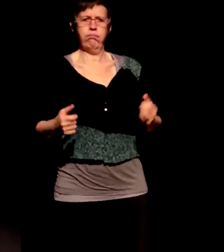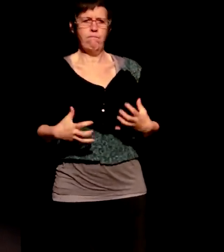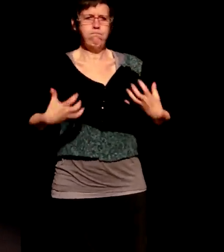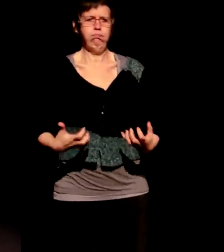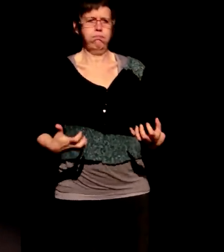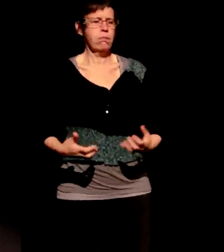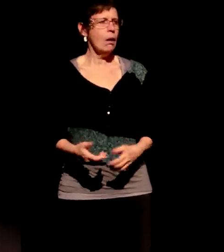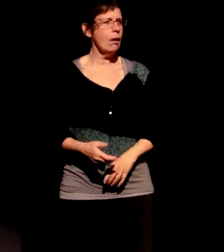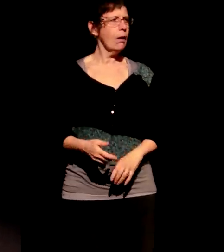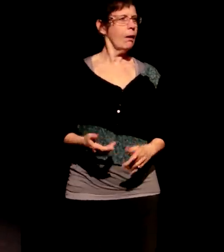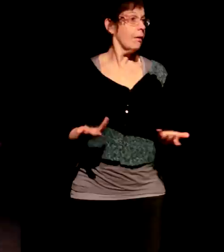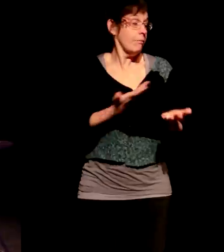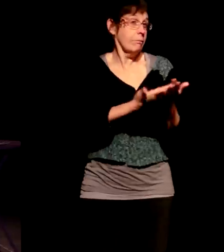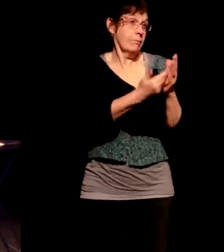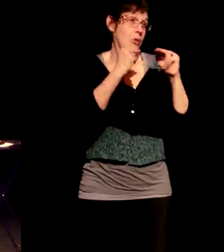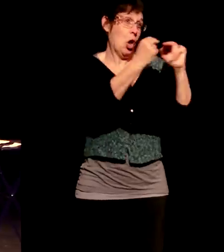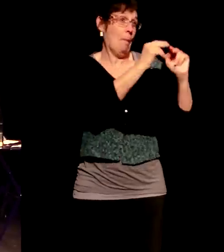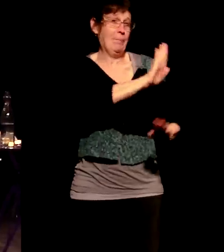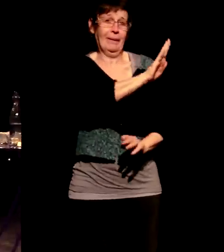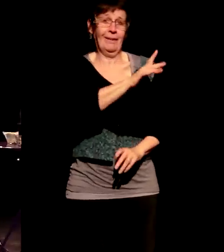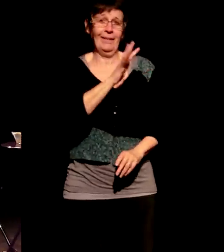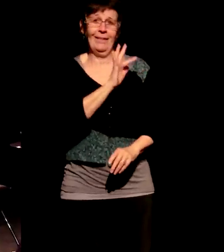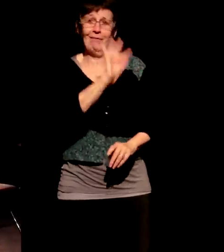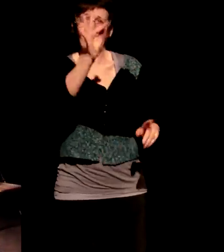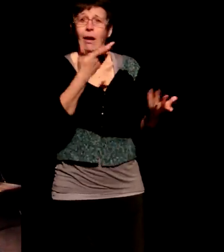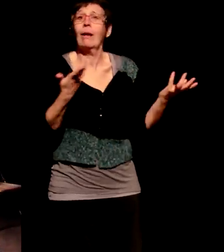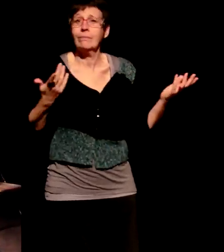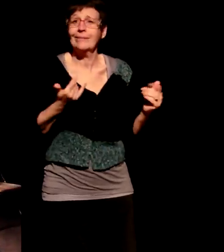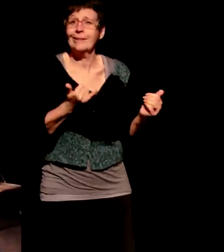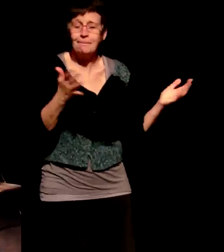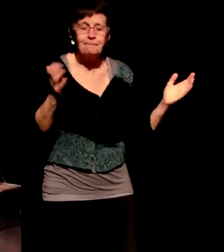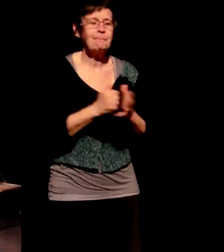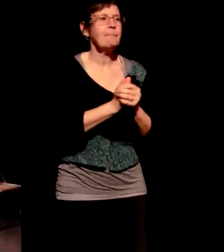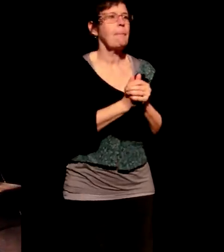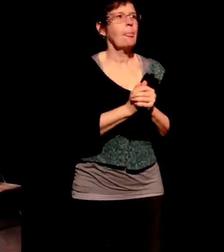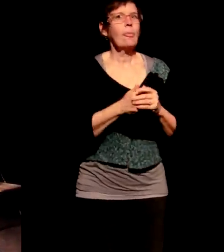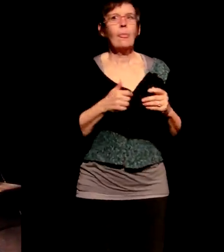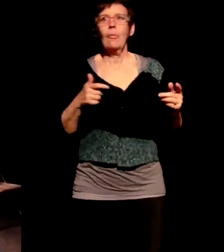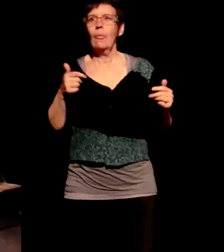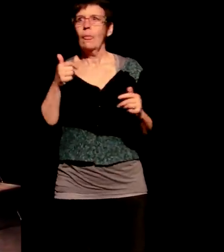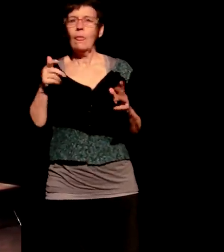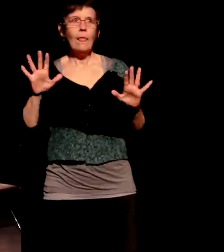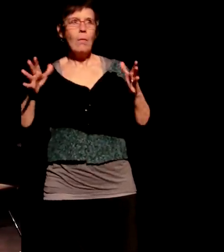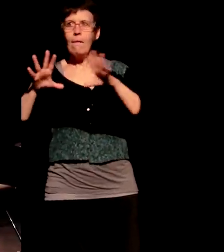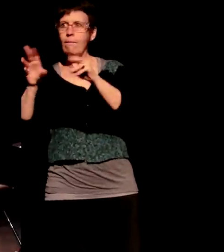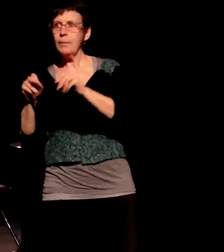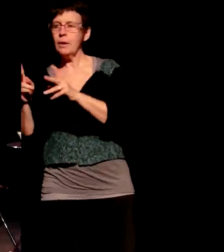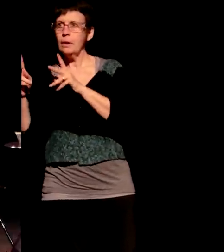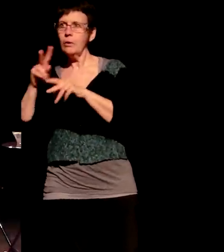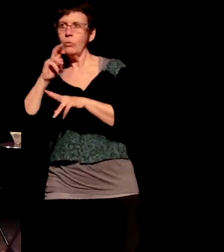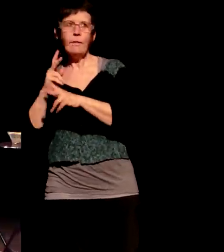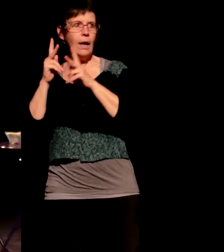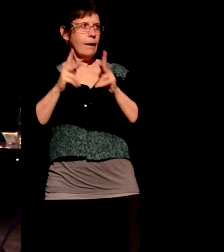norme qu'on est censé être quand on veut être un homme valeureux et tout. Et donc elle disait comment sa famille a dû changer de genre,